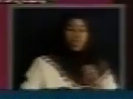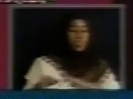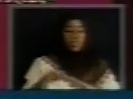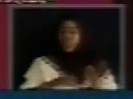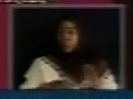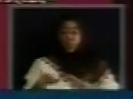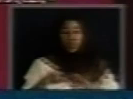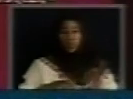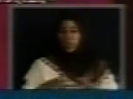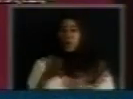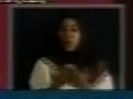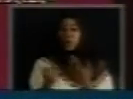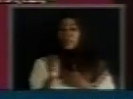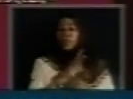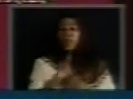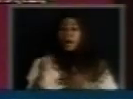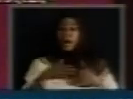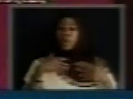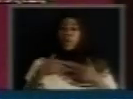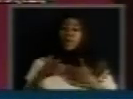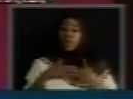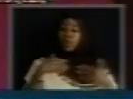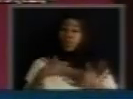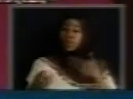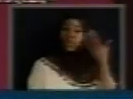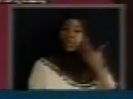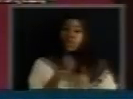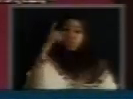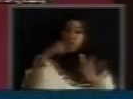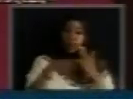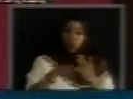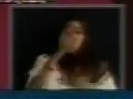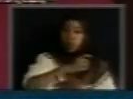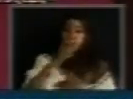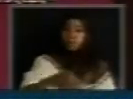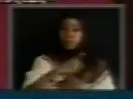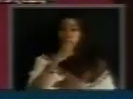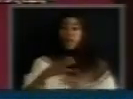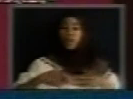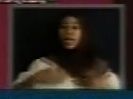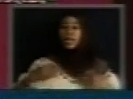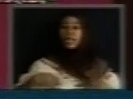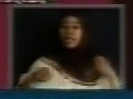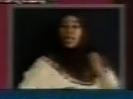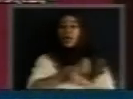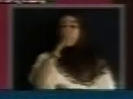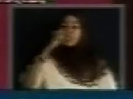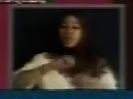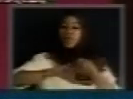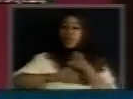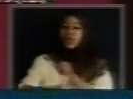Sababu kama umefanya, umefanya. Natoa mfano, mtu mmoja alitaka kusifiwa na rafiki yake. Na